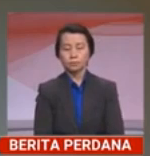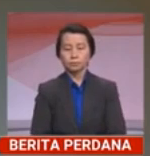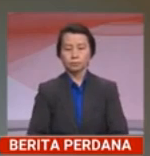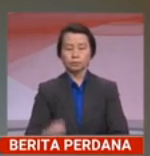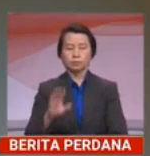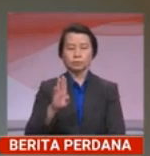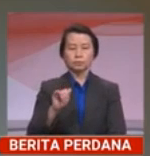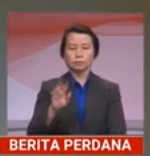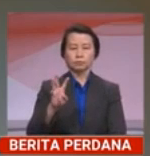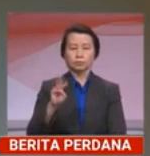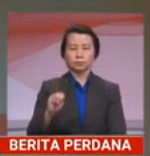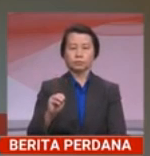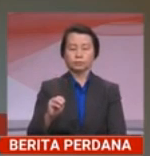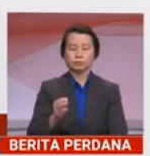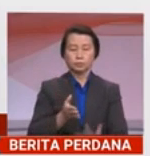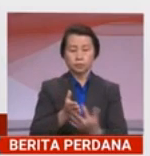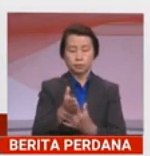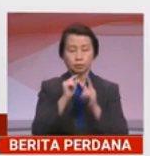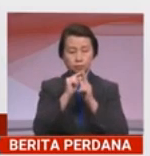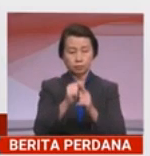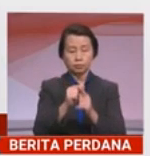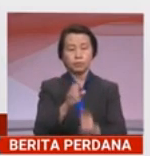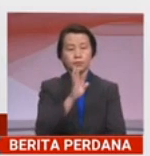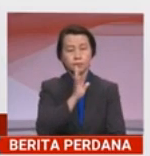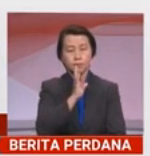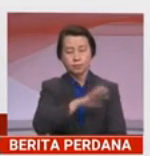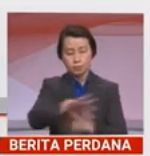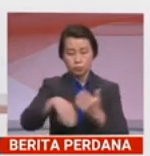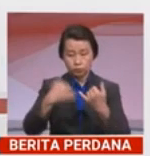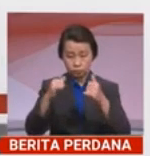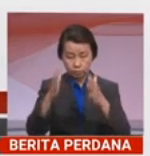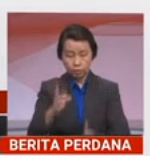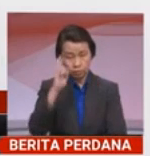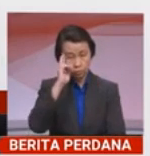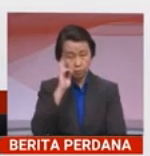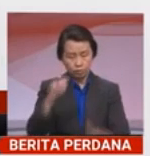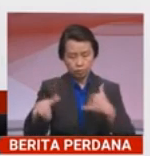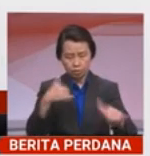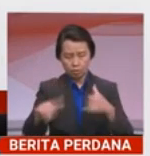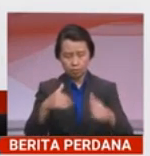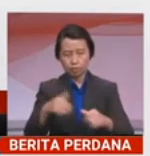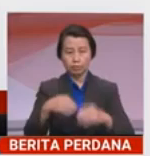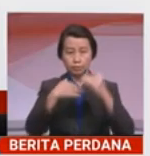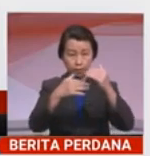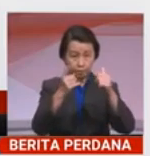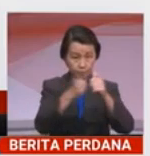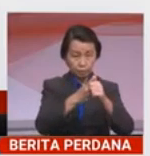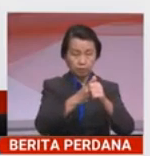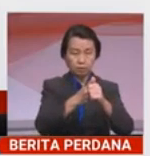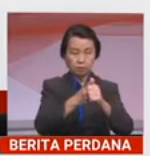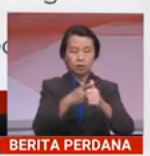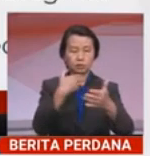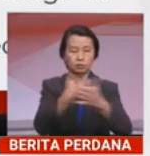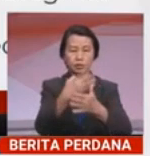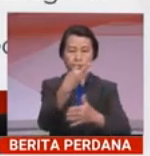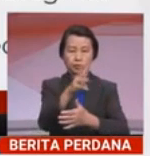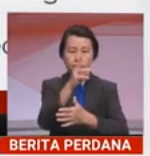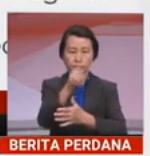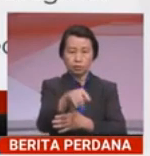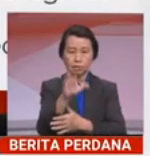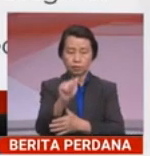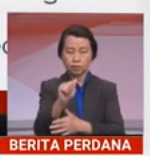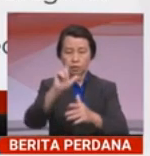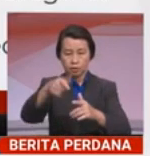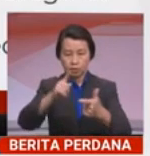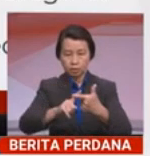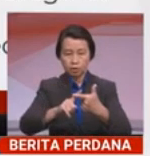Persatuan Badminton Malaysia BAM melalui satu kenyataan berkata kesemua pemain remaja ini akan berentap dalam peringkat pertama kejohanan sehingga 16 Oktober